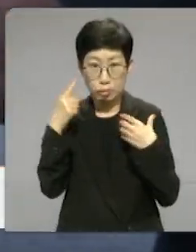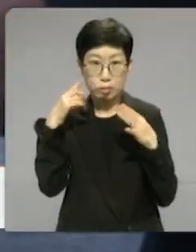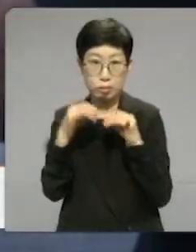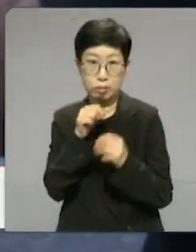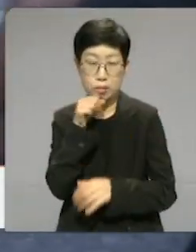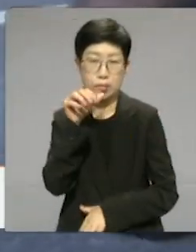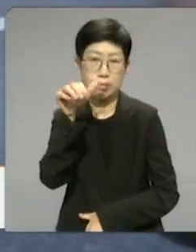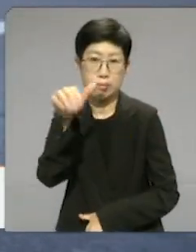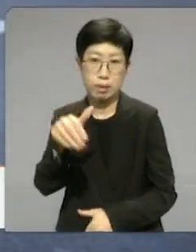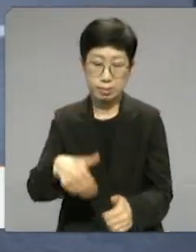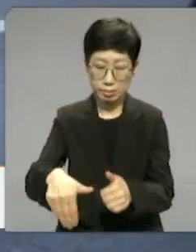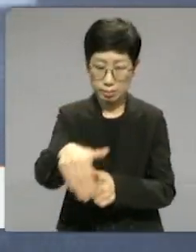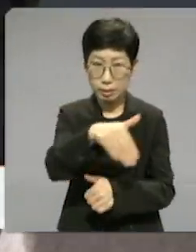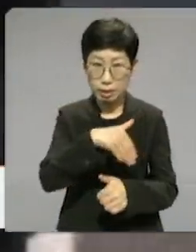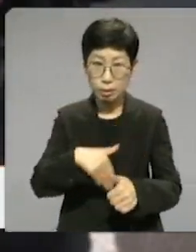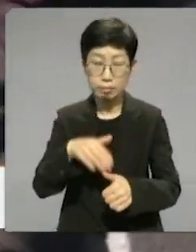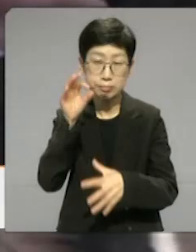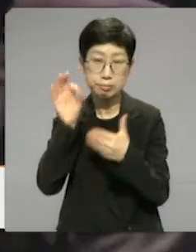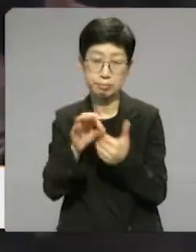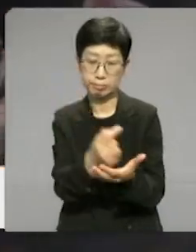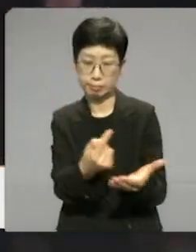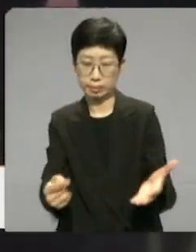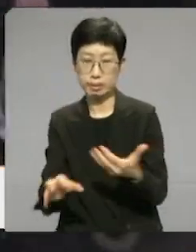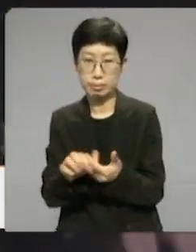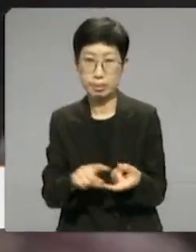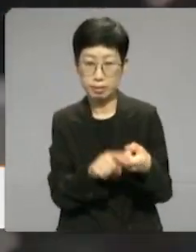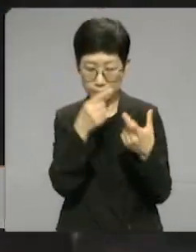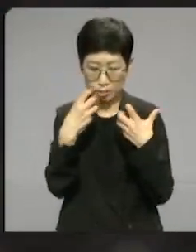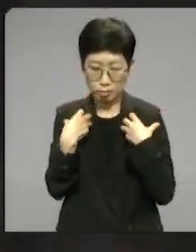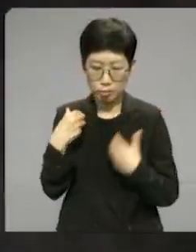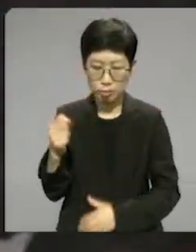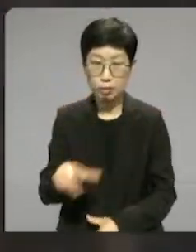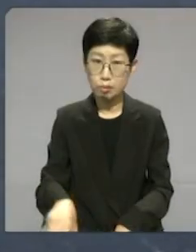저조한 상황에서 이들이 빠져나가면 연정과